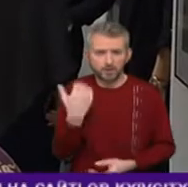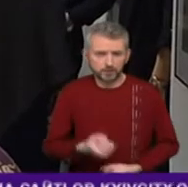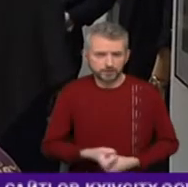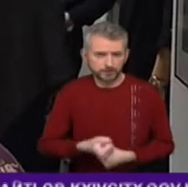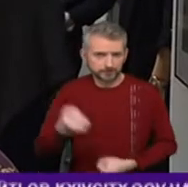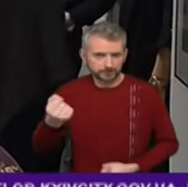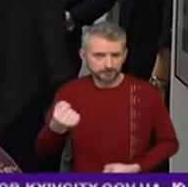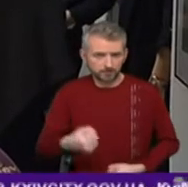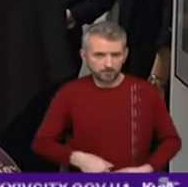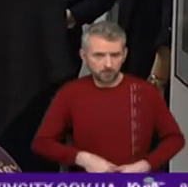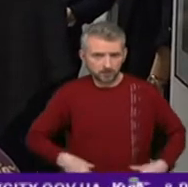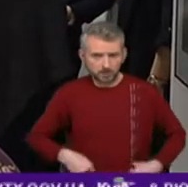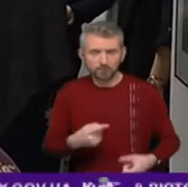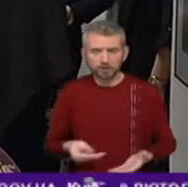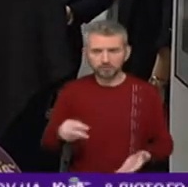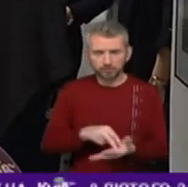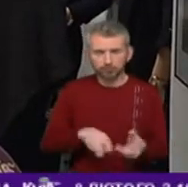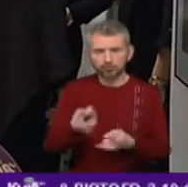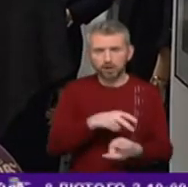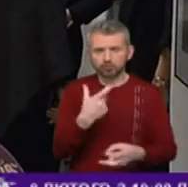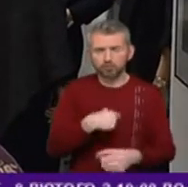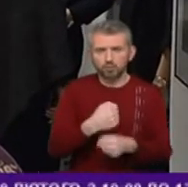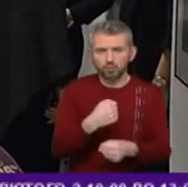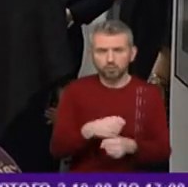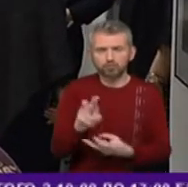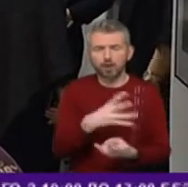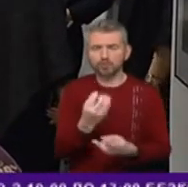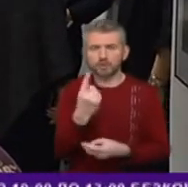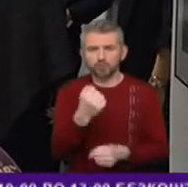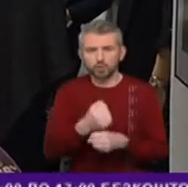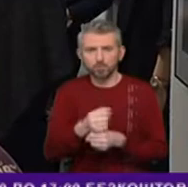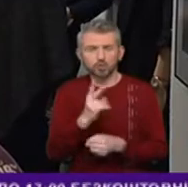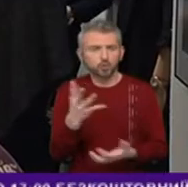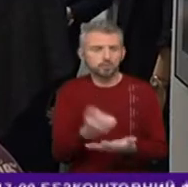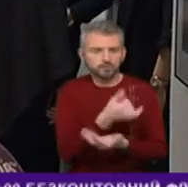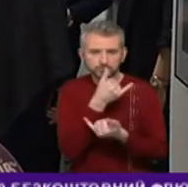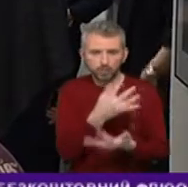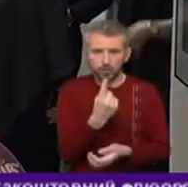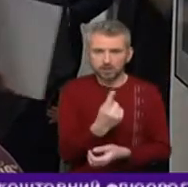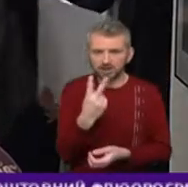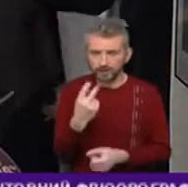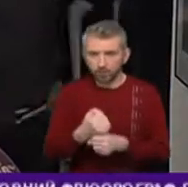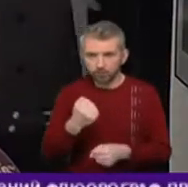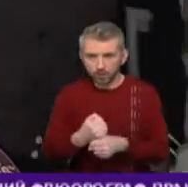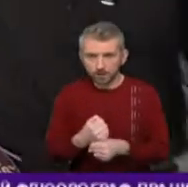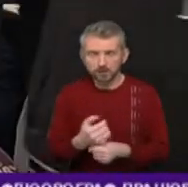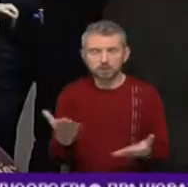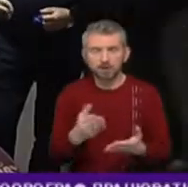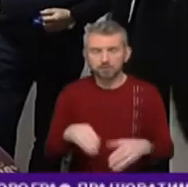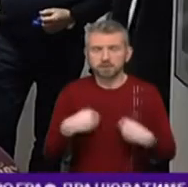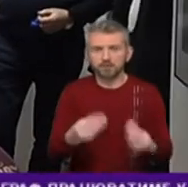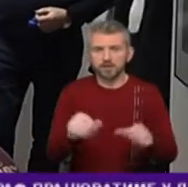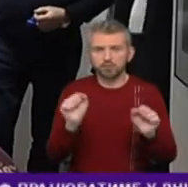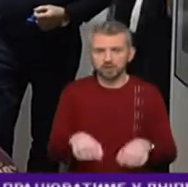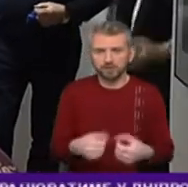вони встають, йдуть, шукають собі роботу, шукають ще одну роботу, хто не знаходить тут одну-дві роботи, яка б давала